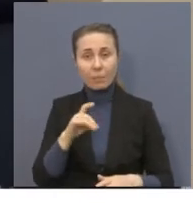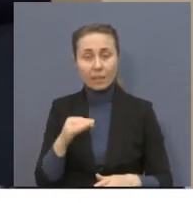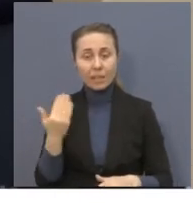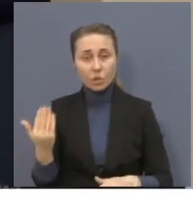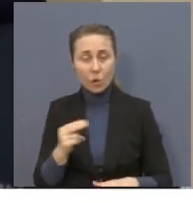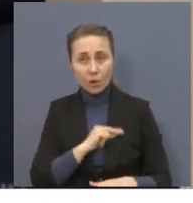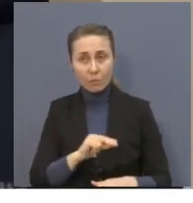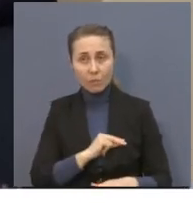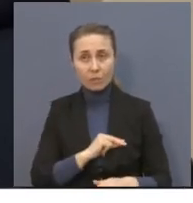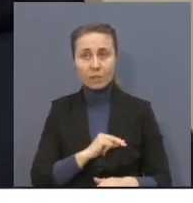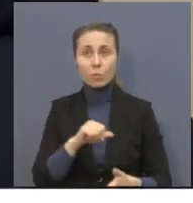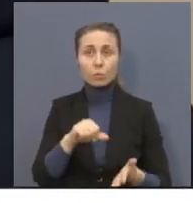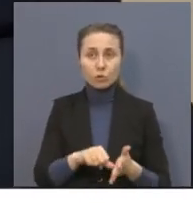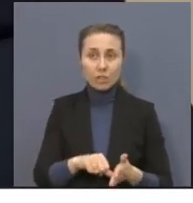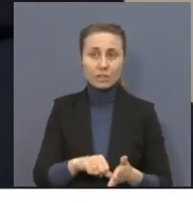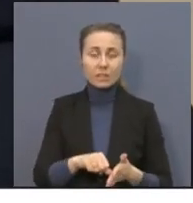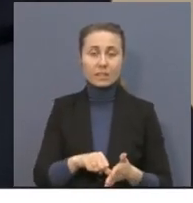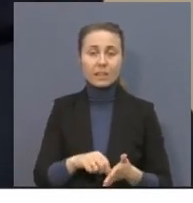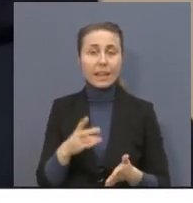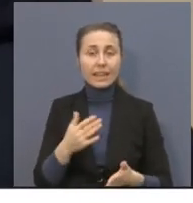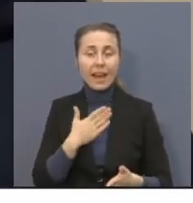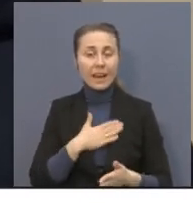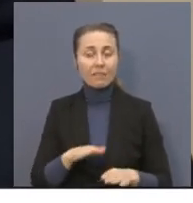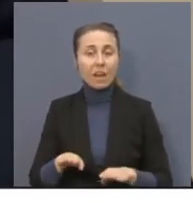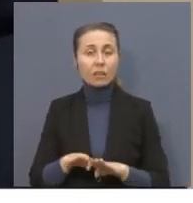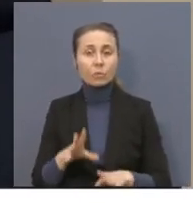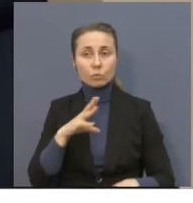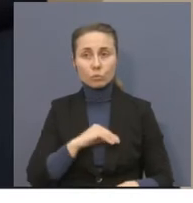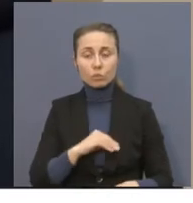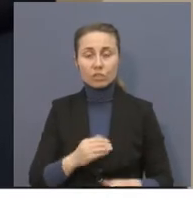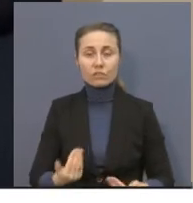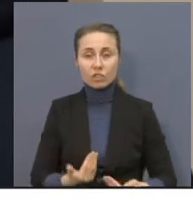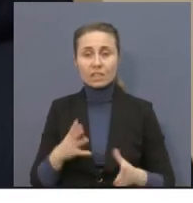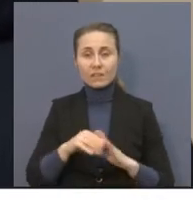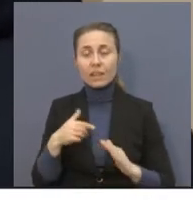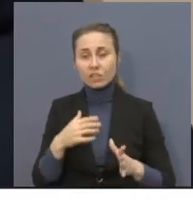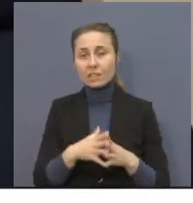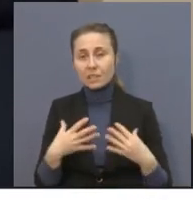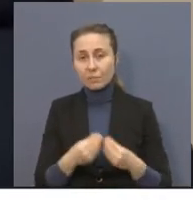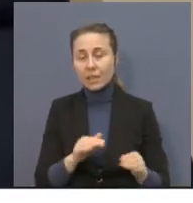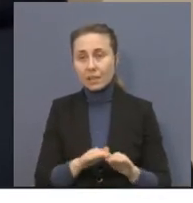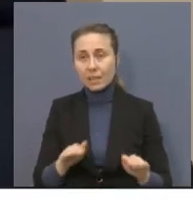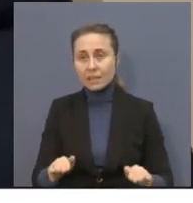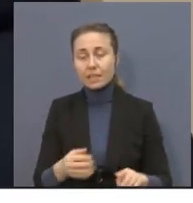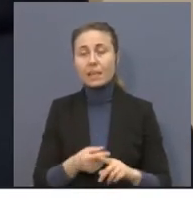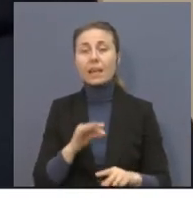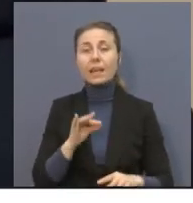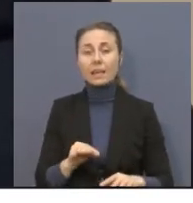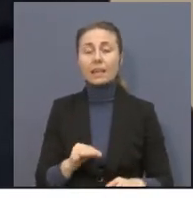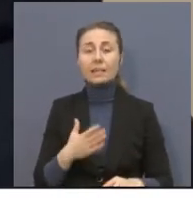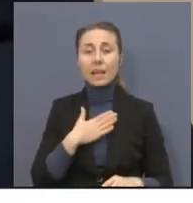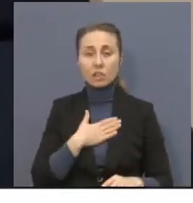ее участие неравнодушное в жизнях, да, наших семей, детей, а также еще